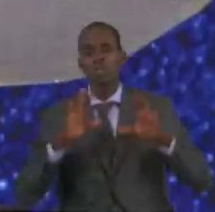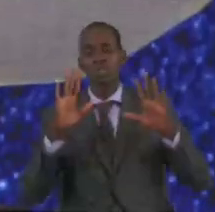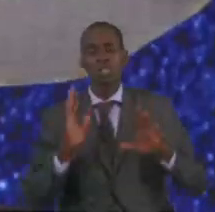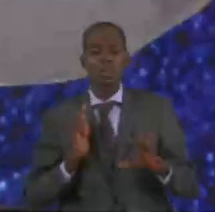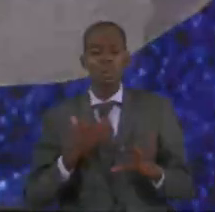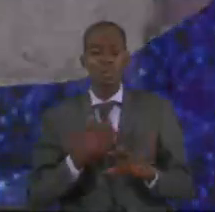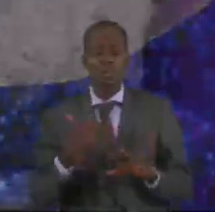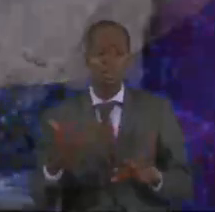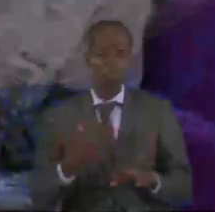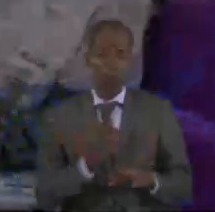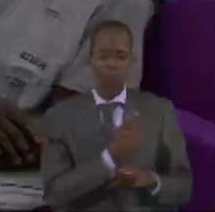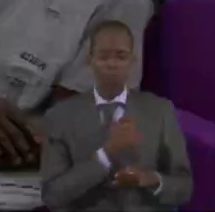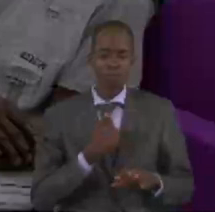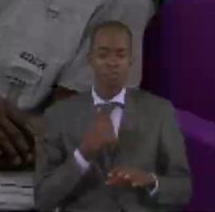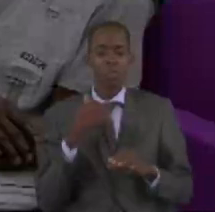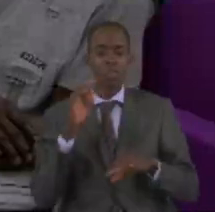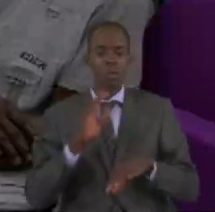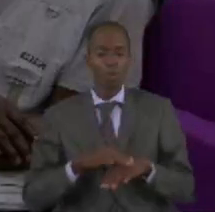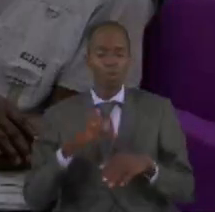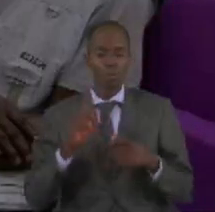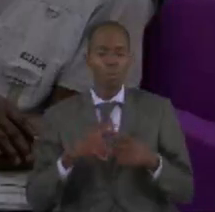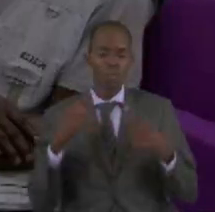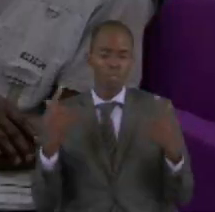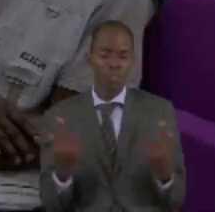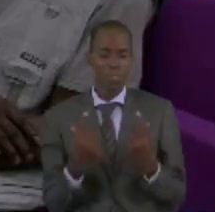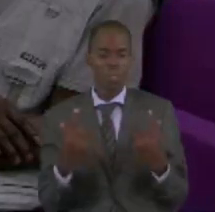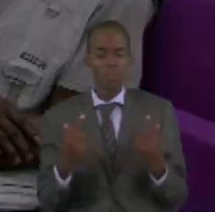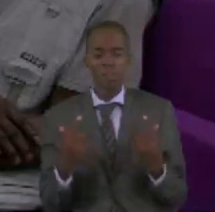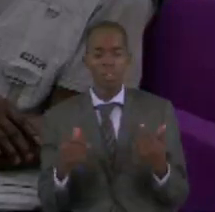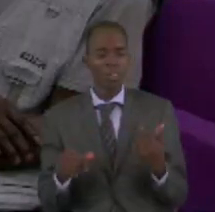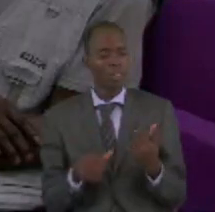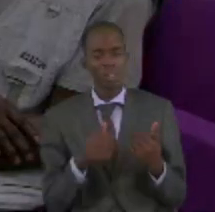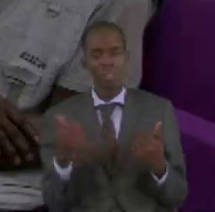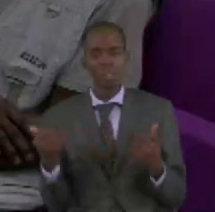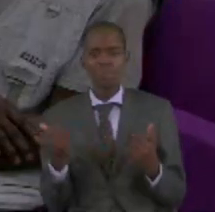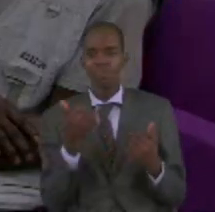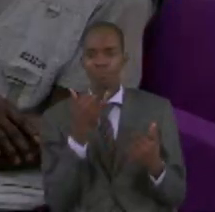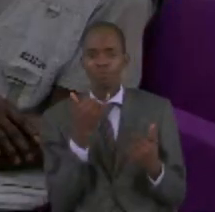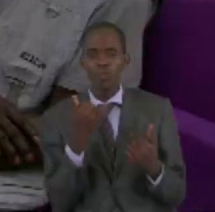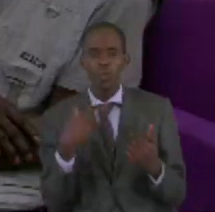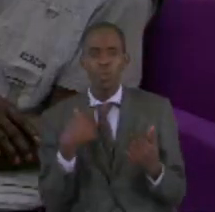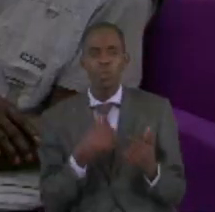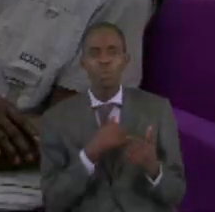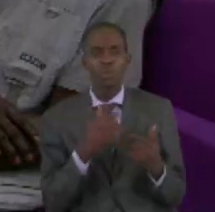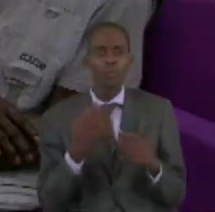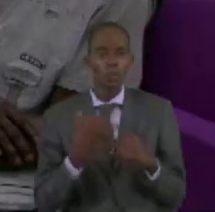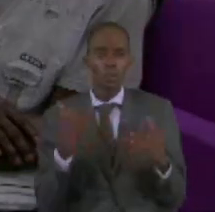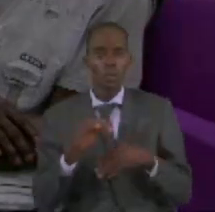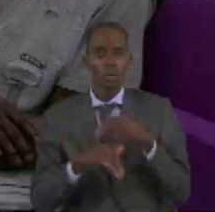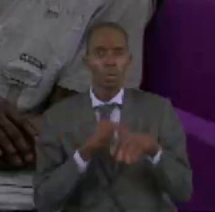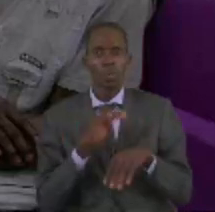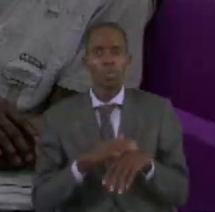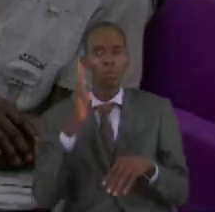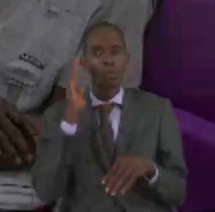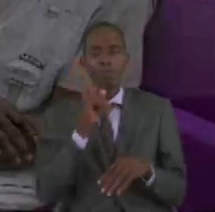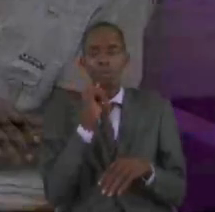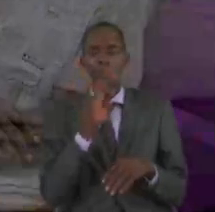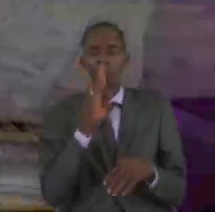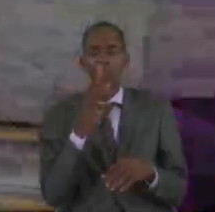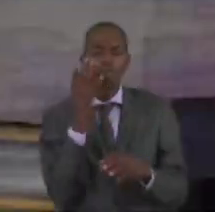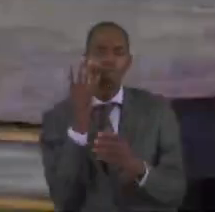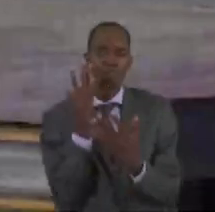l'extérieur, qu'aucune partie de notre vie ne soit soumise au péché, pour que nous ne soyons plus esclaves du péché.